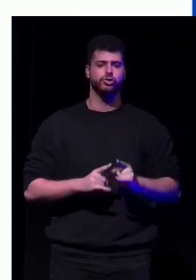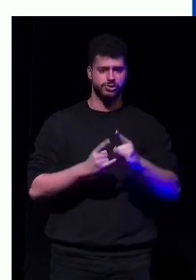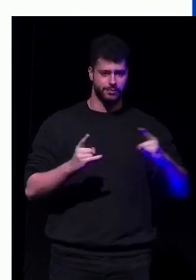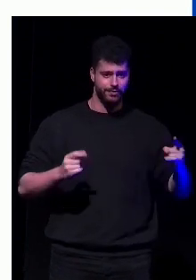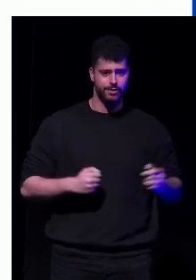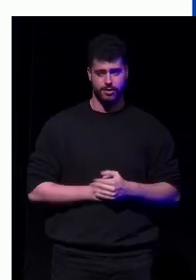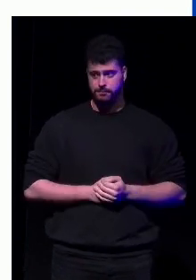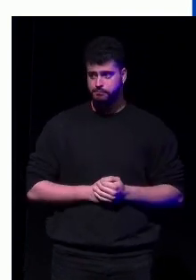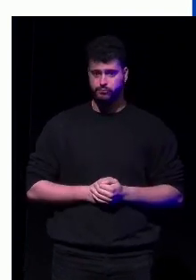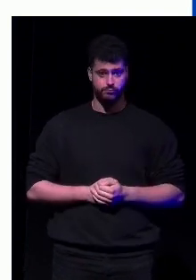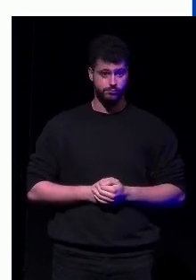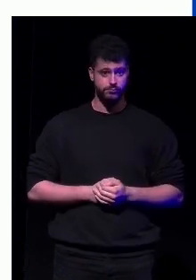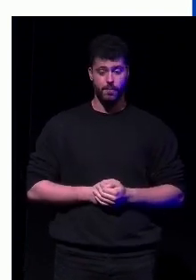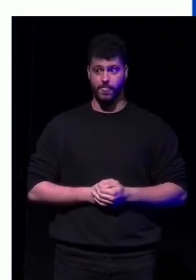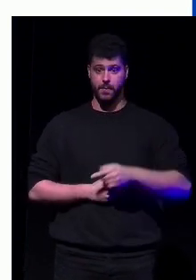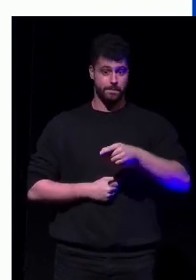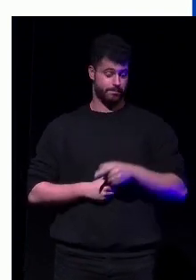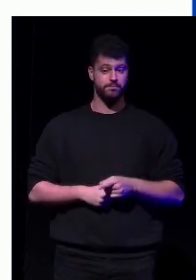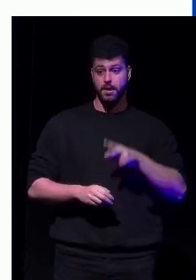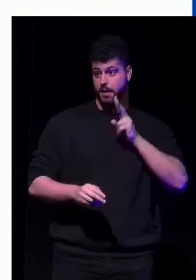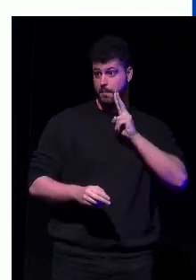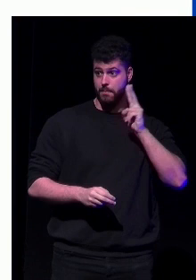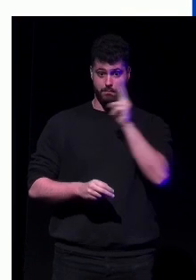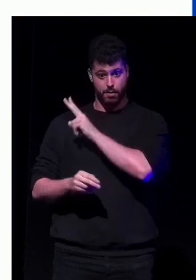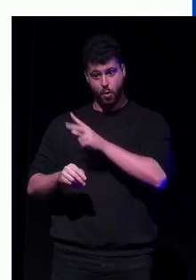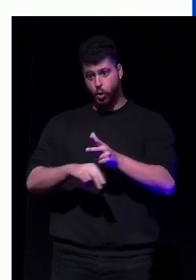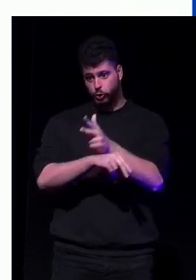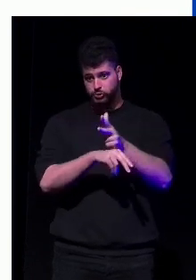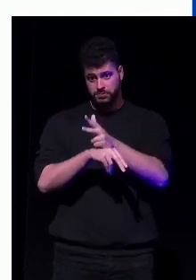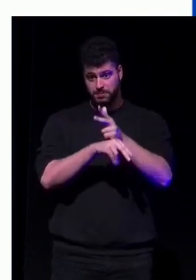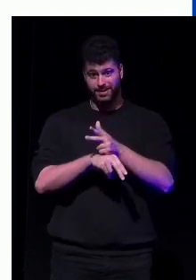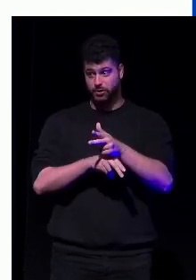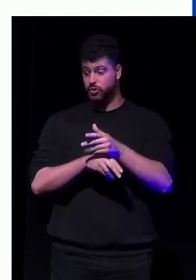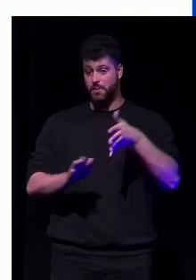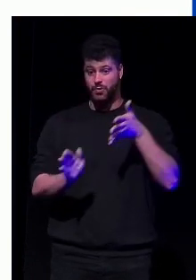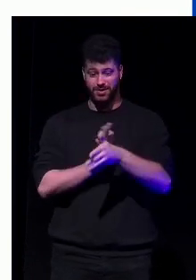Veiem el treball i el missatge del guardonat que ha fet arribar, ja que és a Alemanya i no ha pogut acompanyar-nos avui.